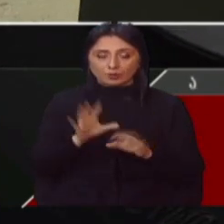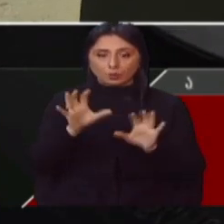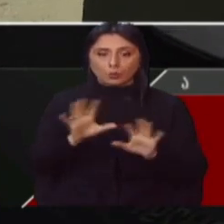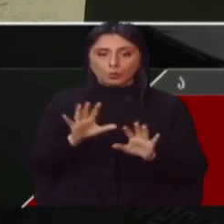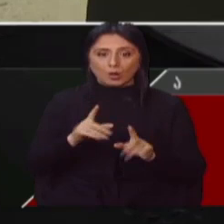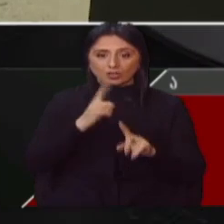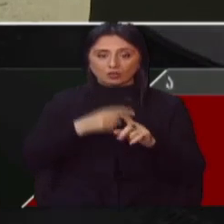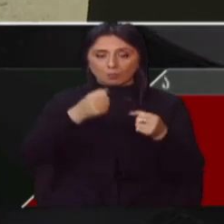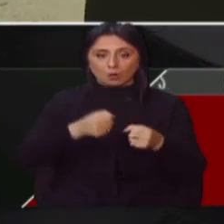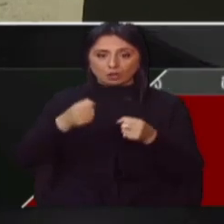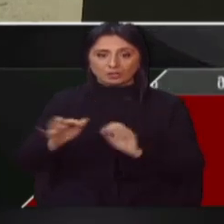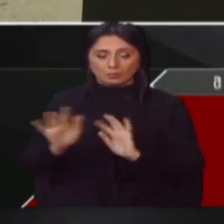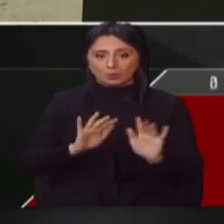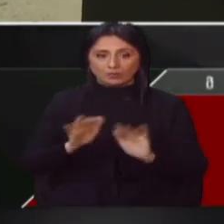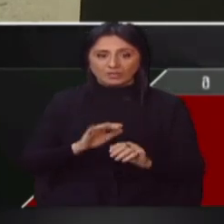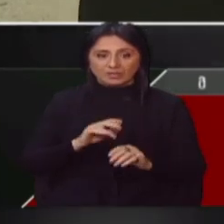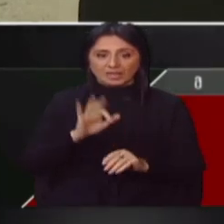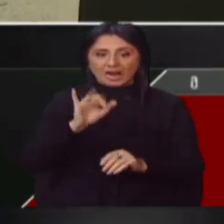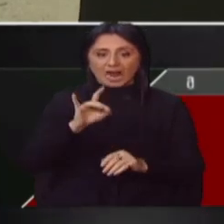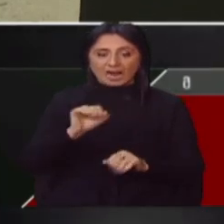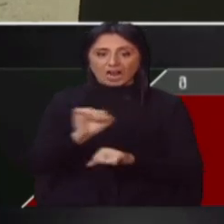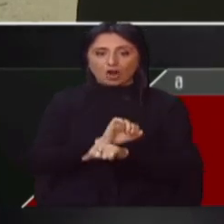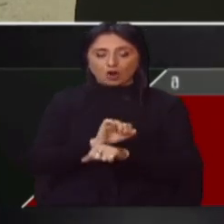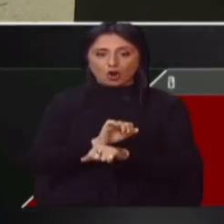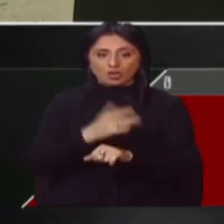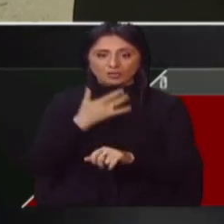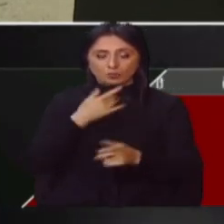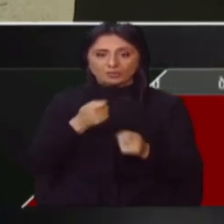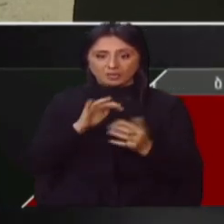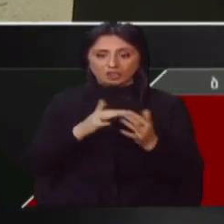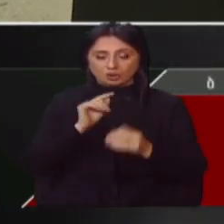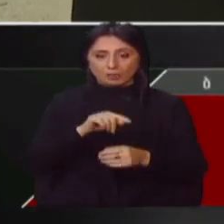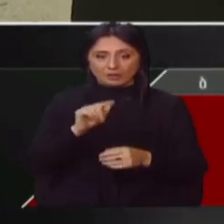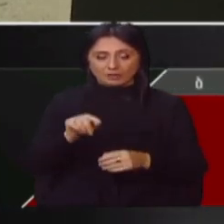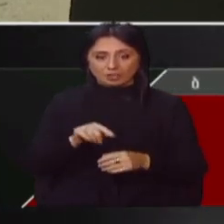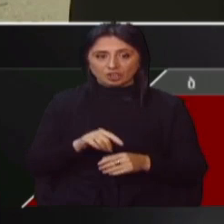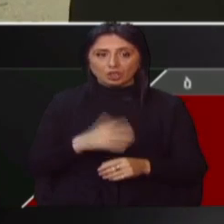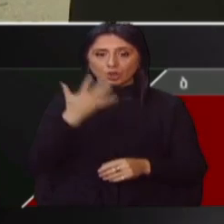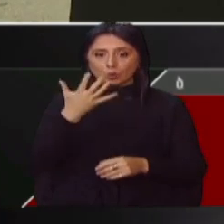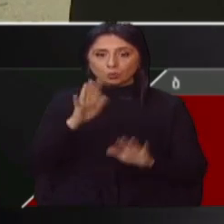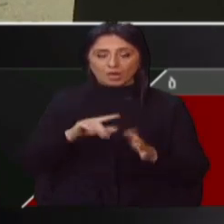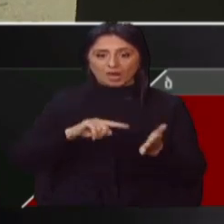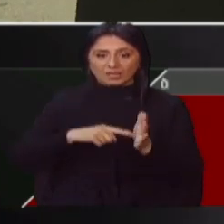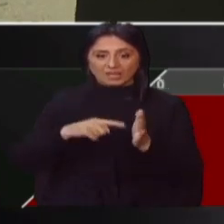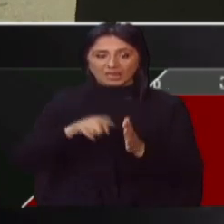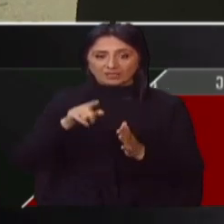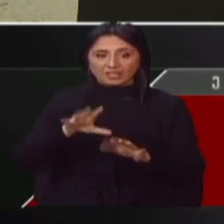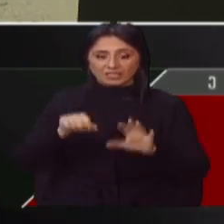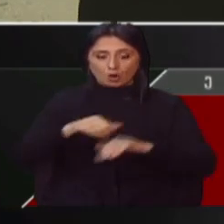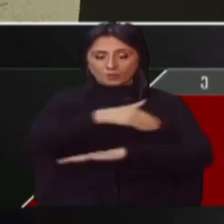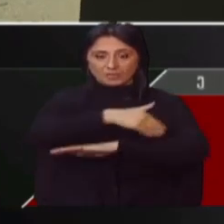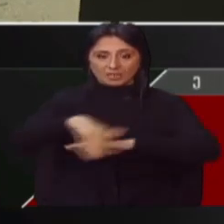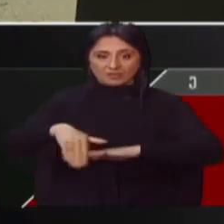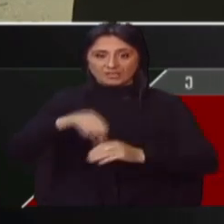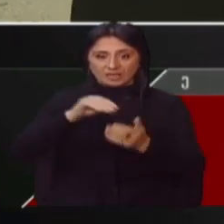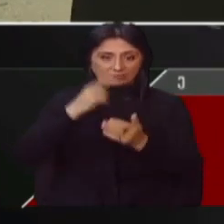უკანონო ბორდერიზაციის procese Karelisa da Goris municipalitetebis soplebshi khut adgilas okupatsio khastan